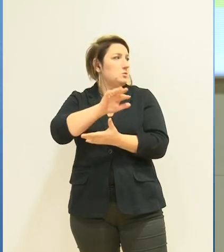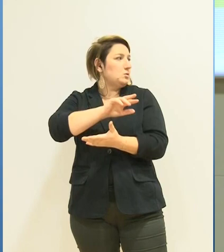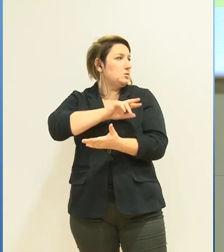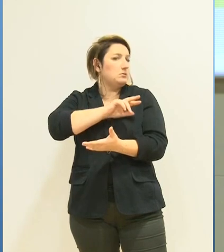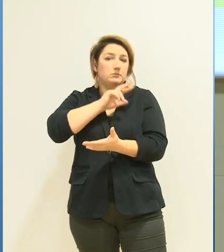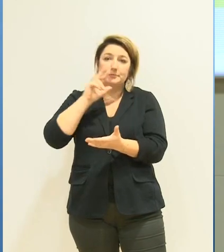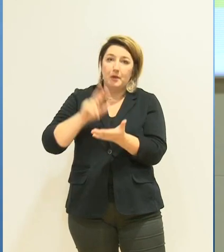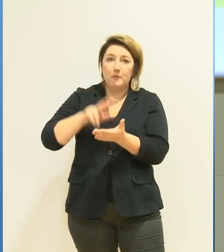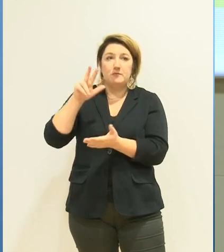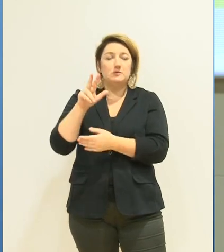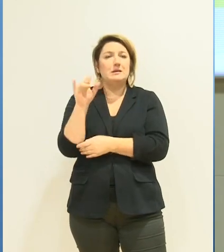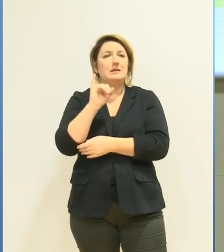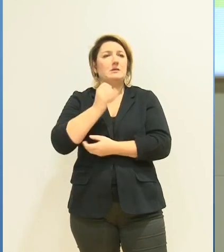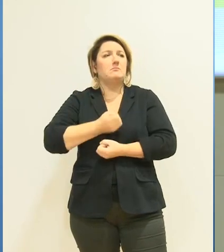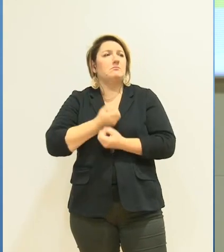par